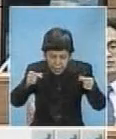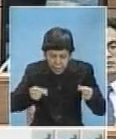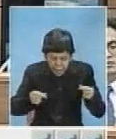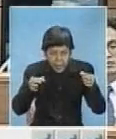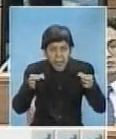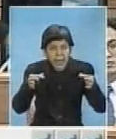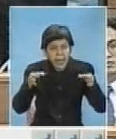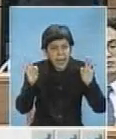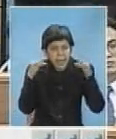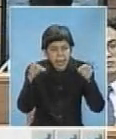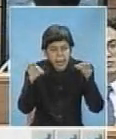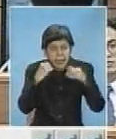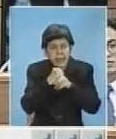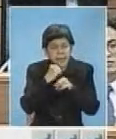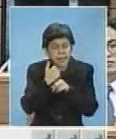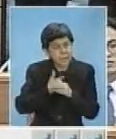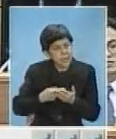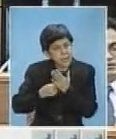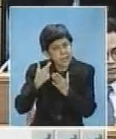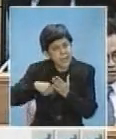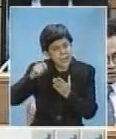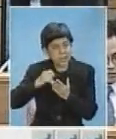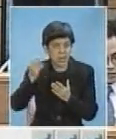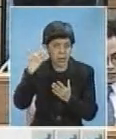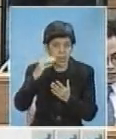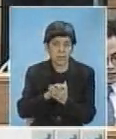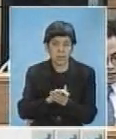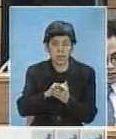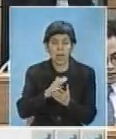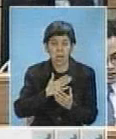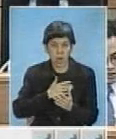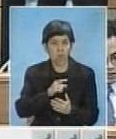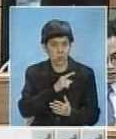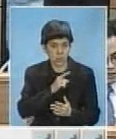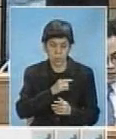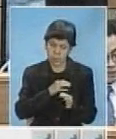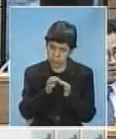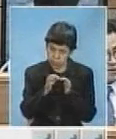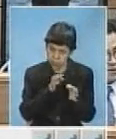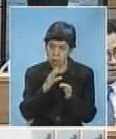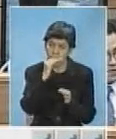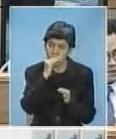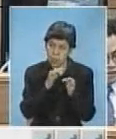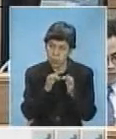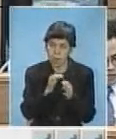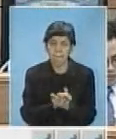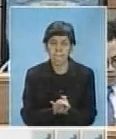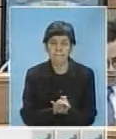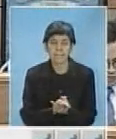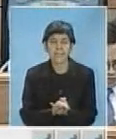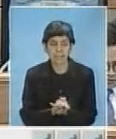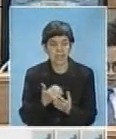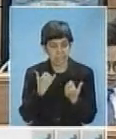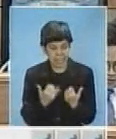แผ่นกระดาษที่ยื่นให้กับศาลในวันที่พวกเรามีหน้าที่ในการชี้แจงด้วยวาจาและที่สำคั